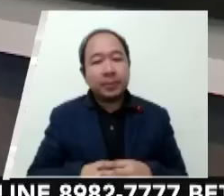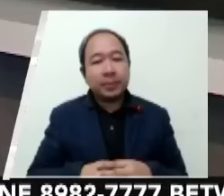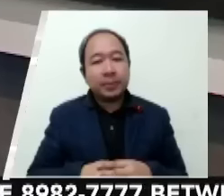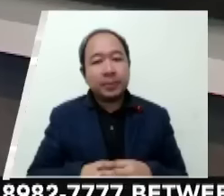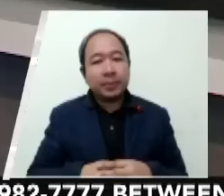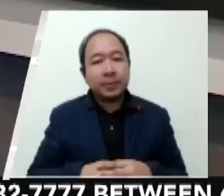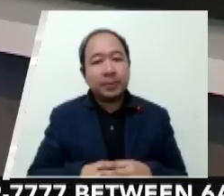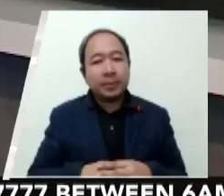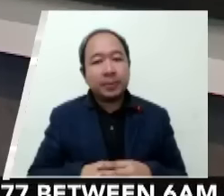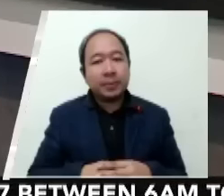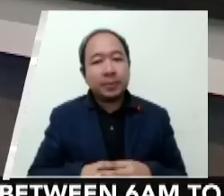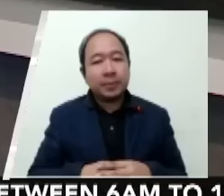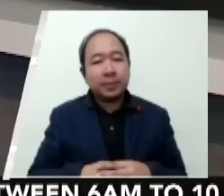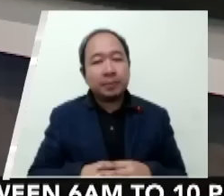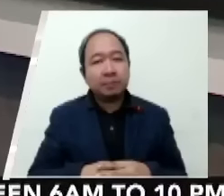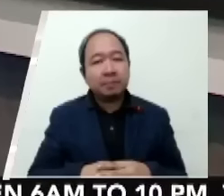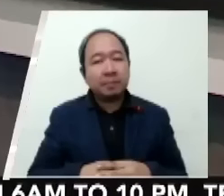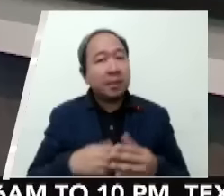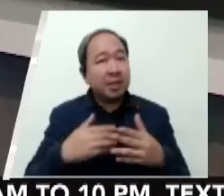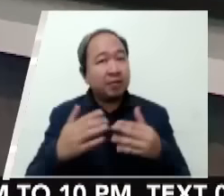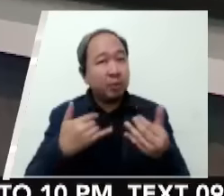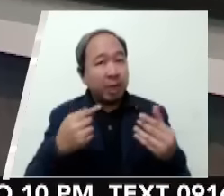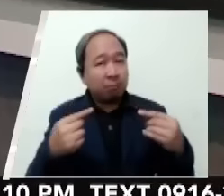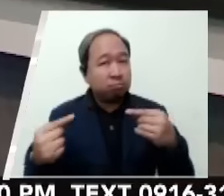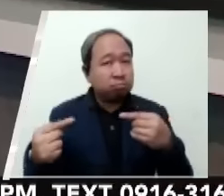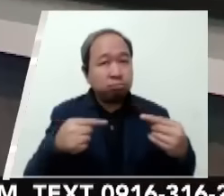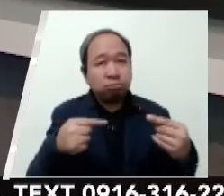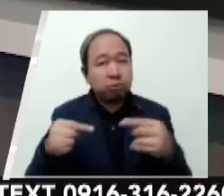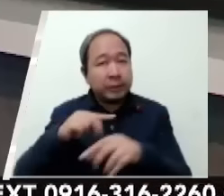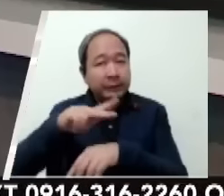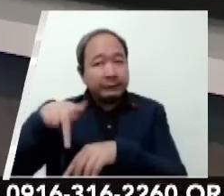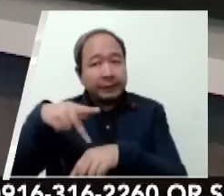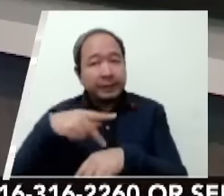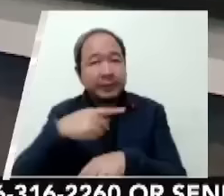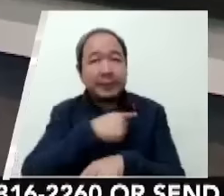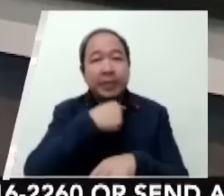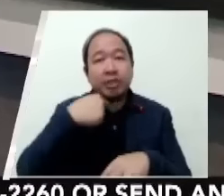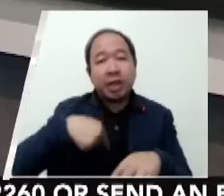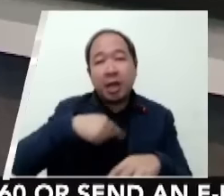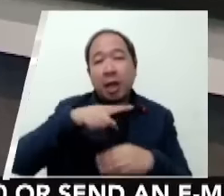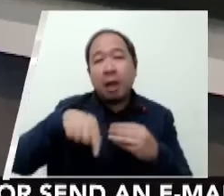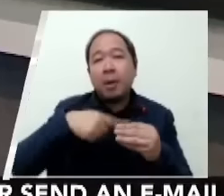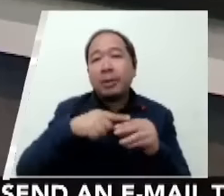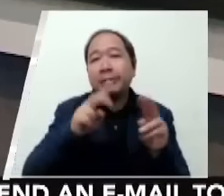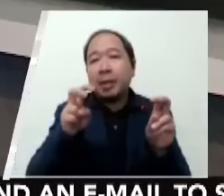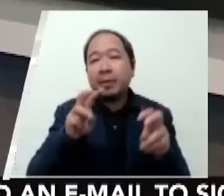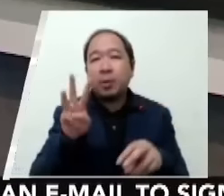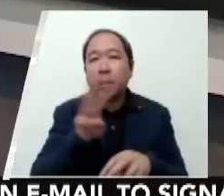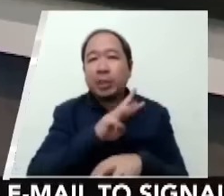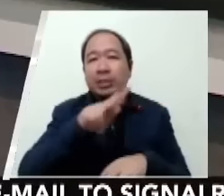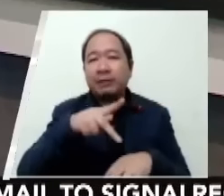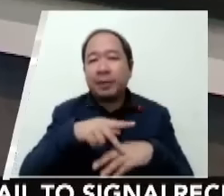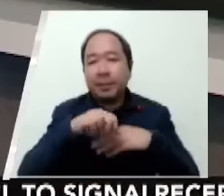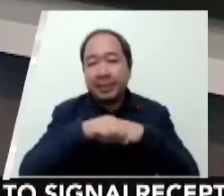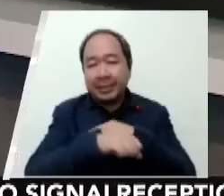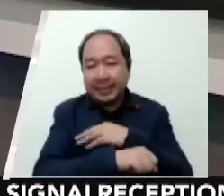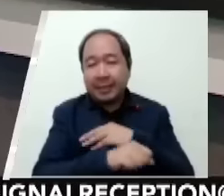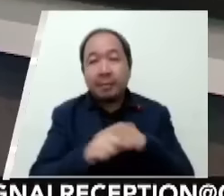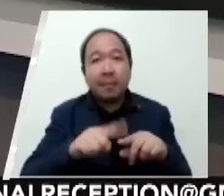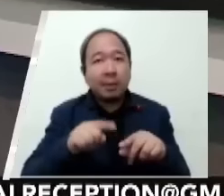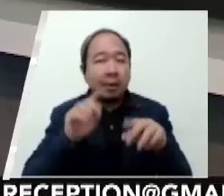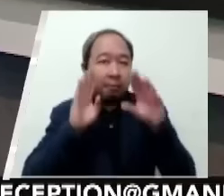Sa kabila ng umiinit na tensyon sa pagitan ng Pilipinas at China sa West Philippine Sea, nilinaw ni Pangulong Bongbong Marcos na hindi